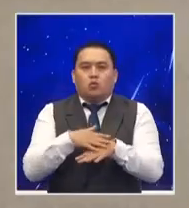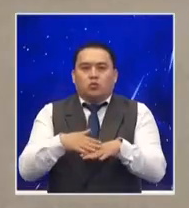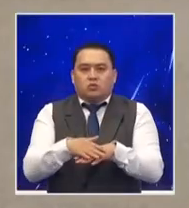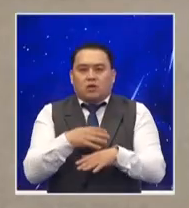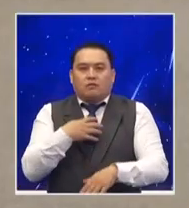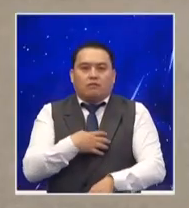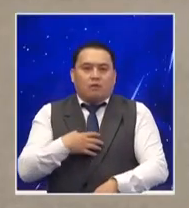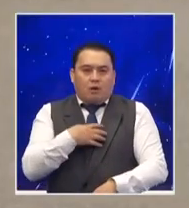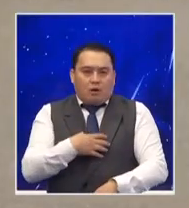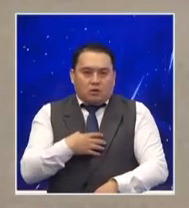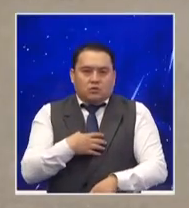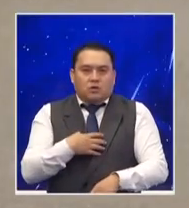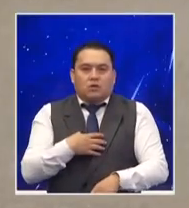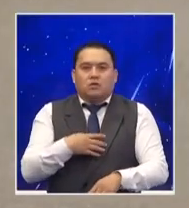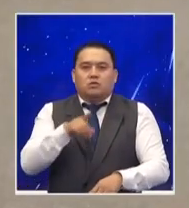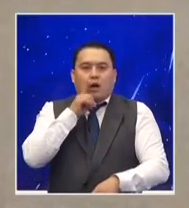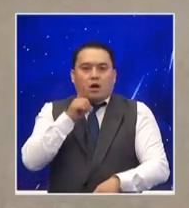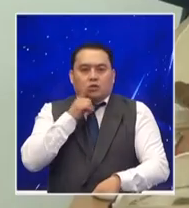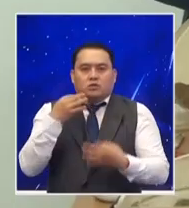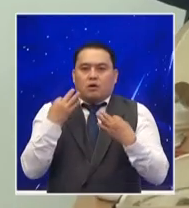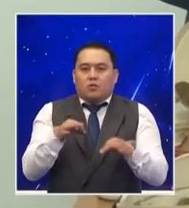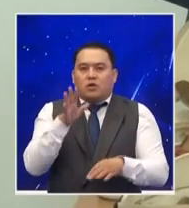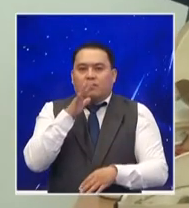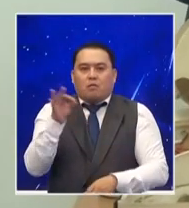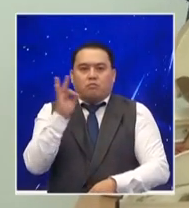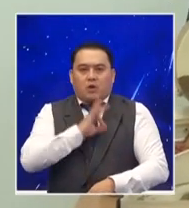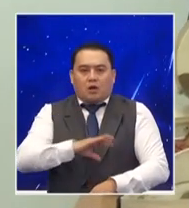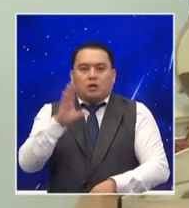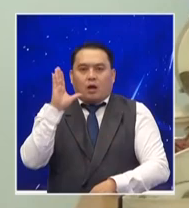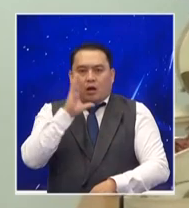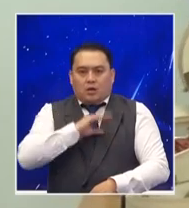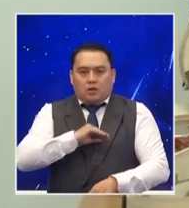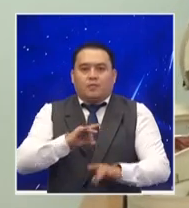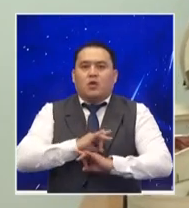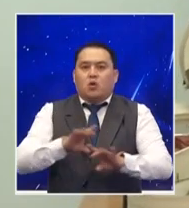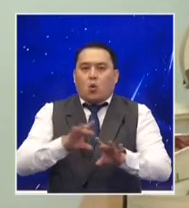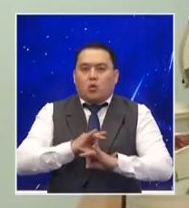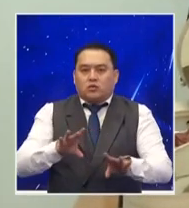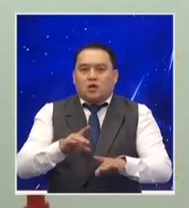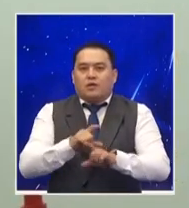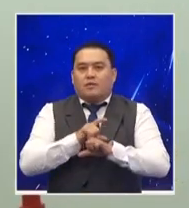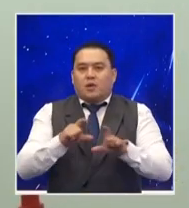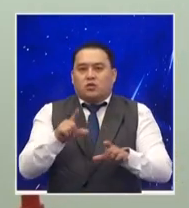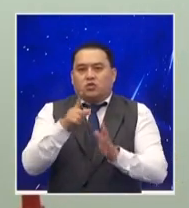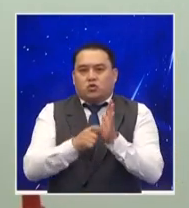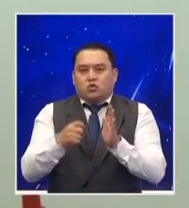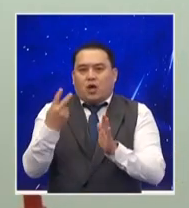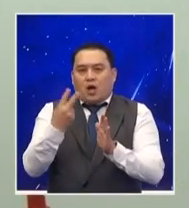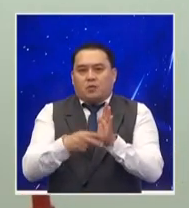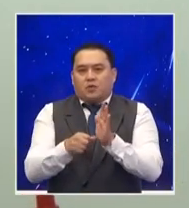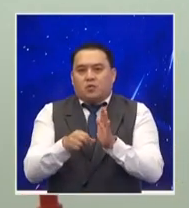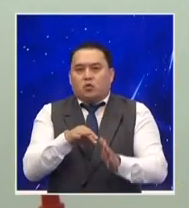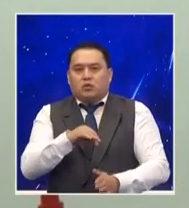өте маңызды. Ал енді жастар бос уақытын тиімді пайдалана алады деді. Айта кету керек, ғимарат